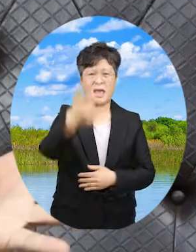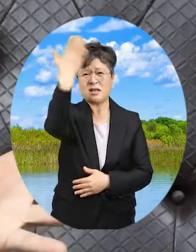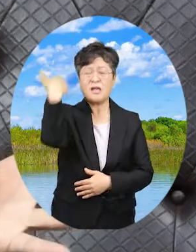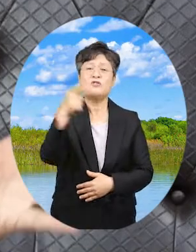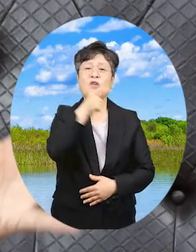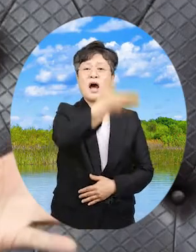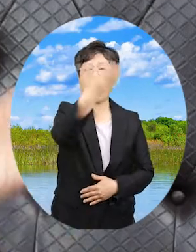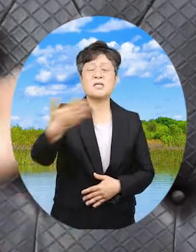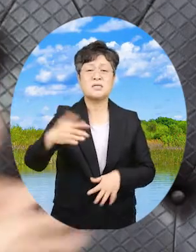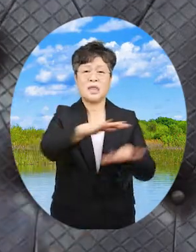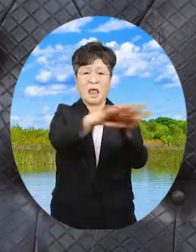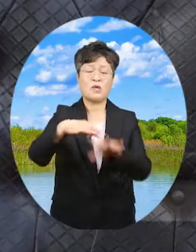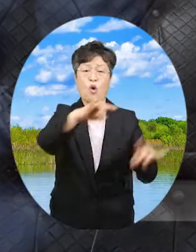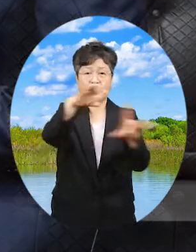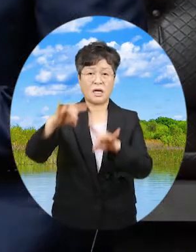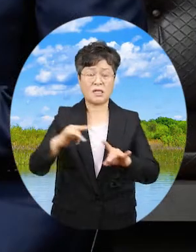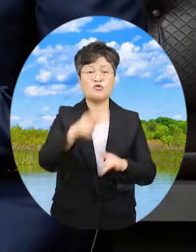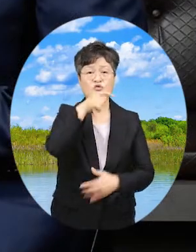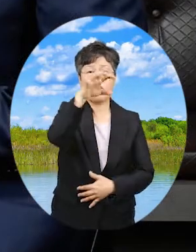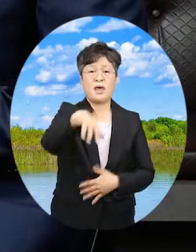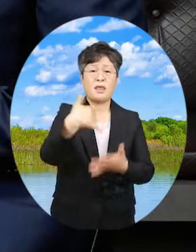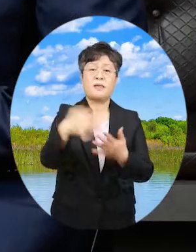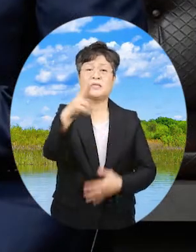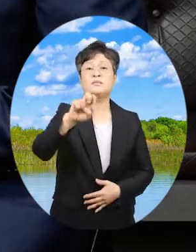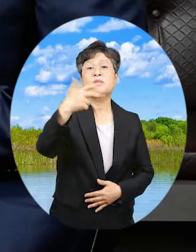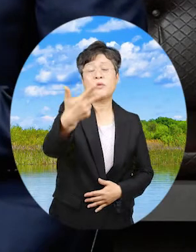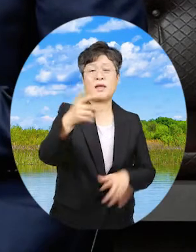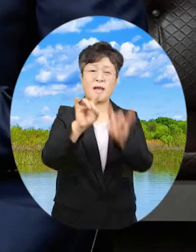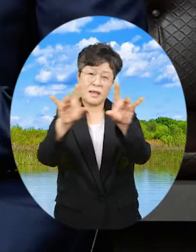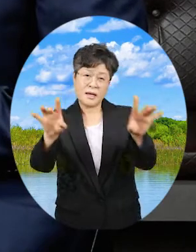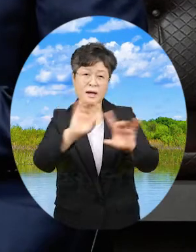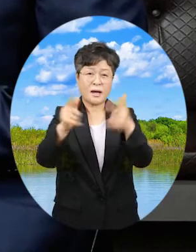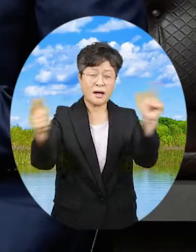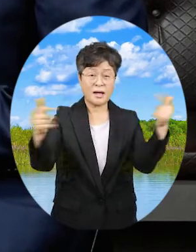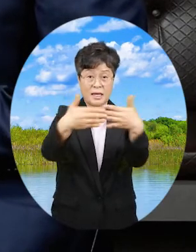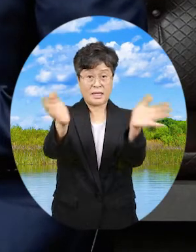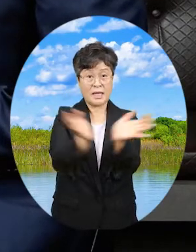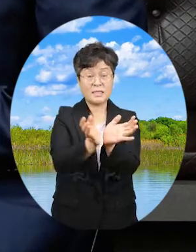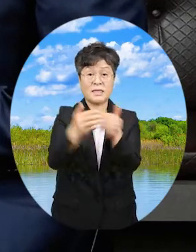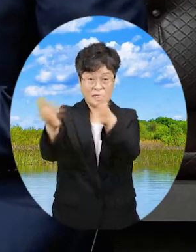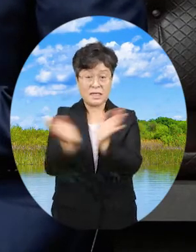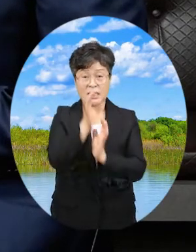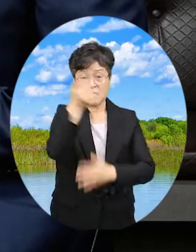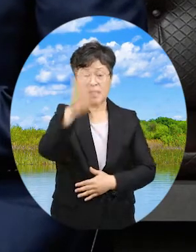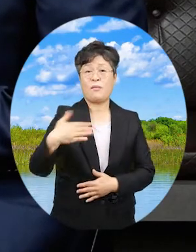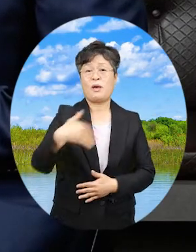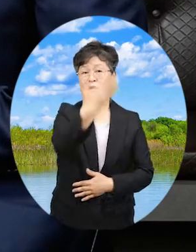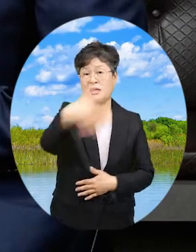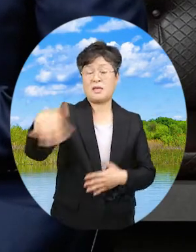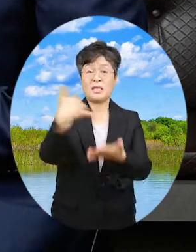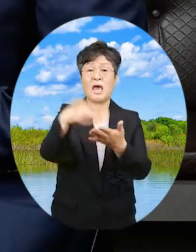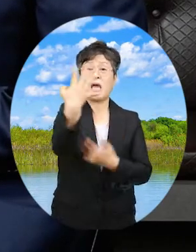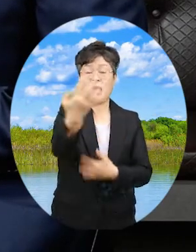다양한 활동들을 하게 됩니다. 예를 들면 공원 주민 참여형 공원 조성이라든지 아니면 이제 탄소 중립과